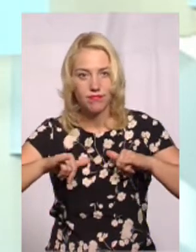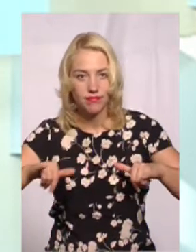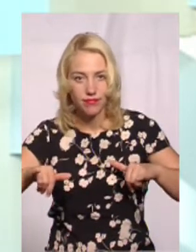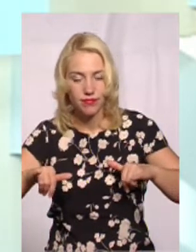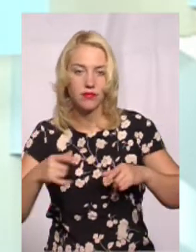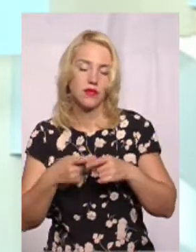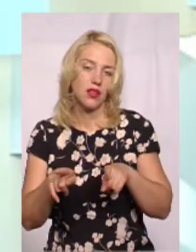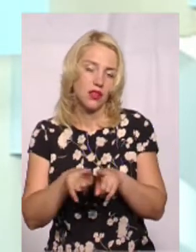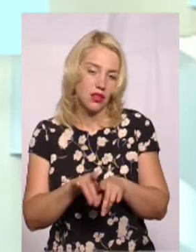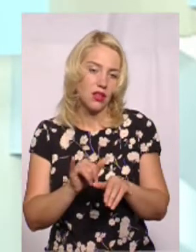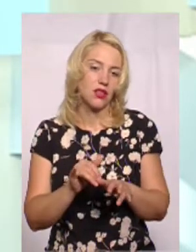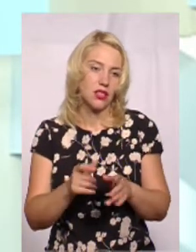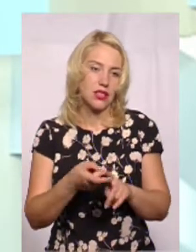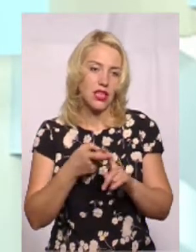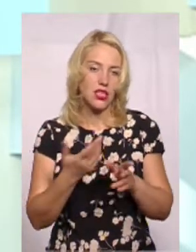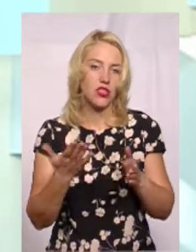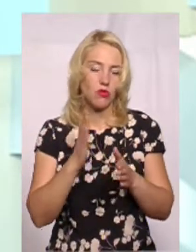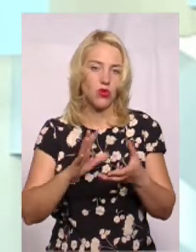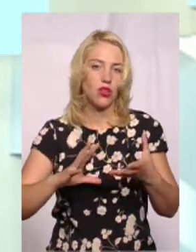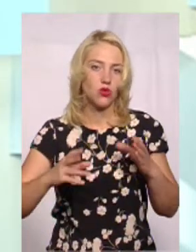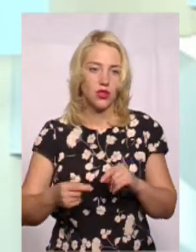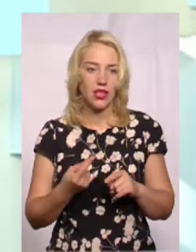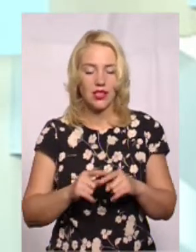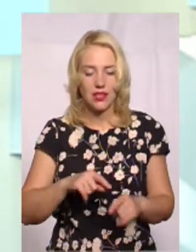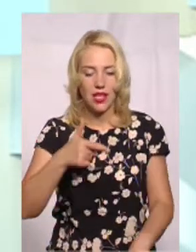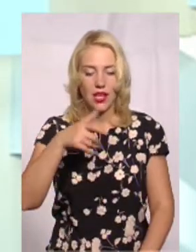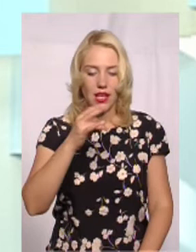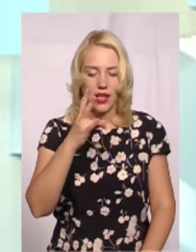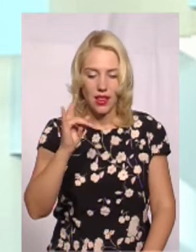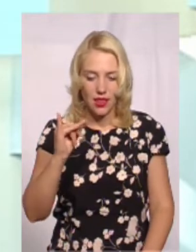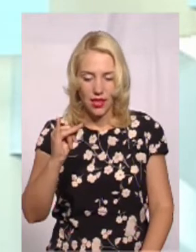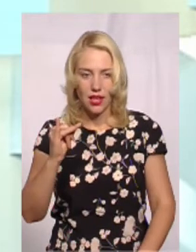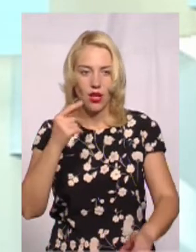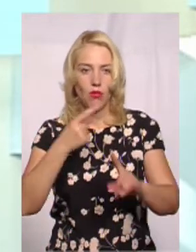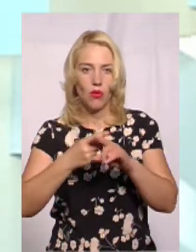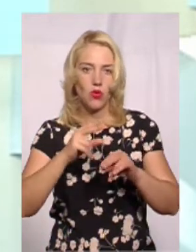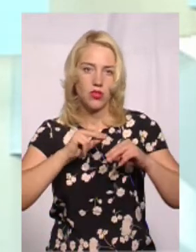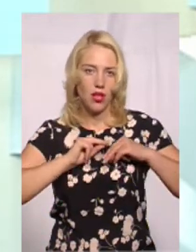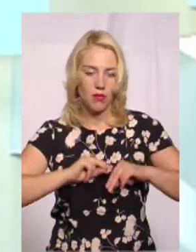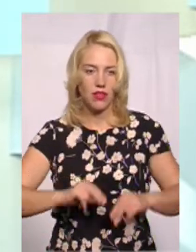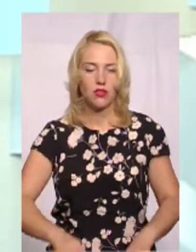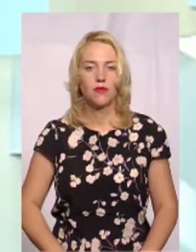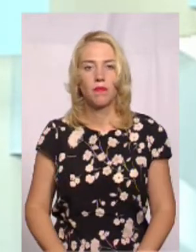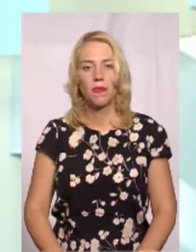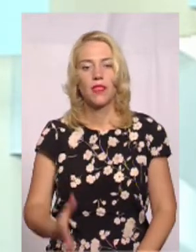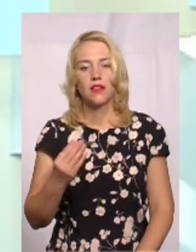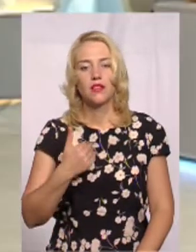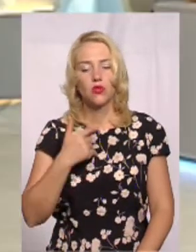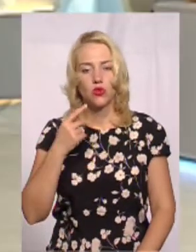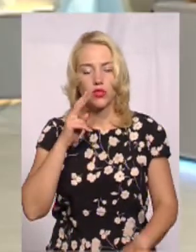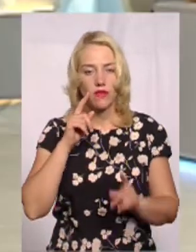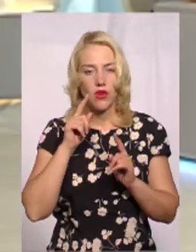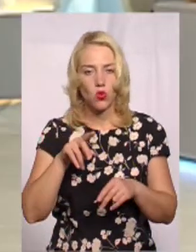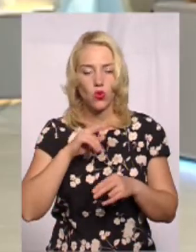задатки розвинути, так, залежить той, який буде результат. Тобто це гени, помножені на працю. Так, усе ж таки, ще звернула увагу, що